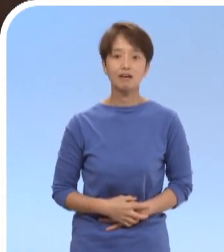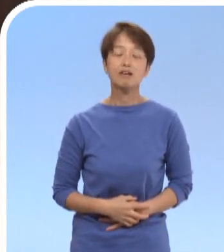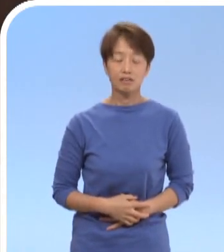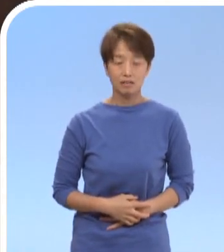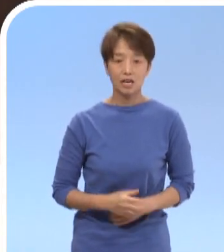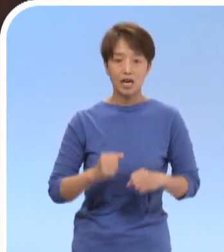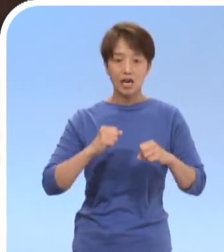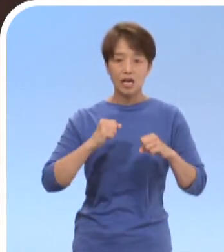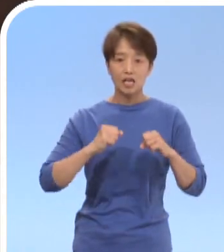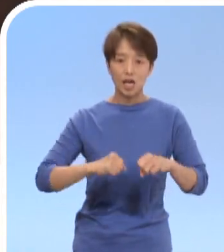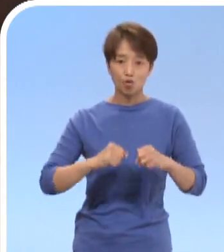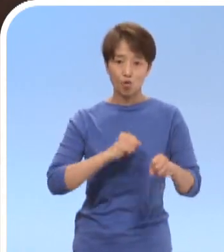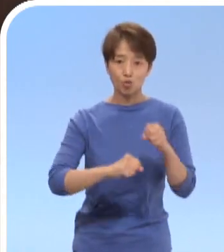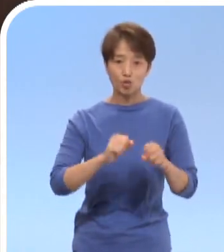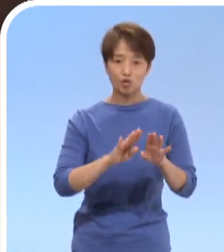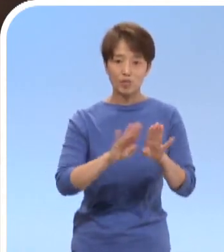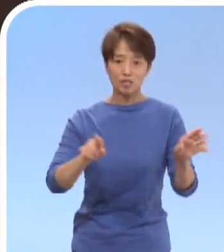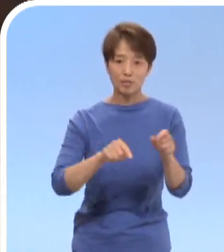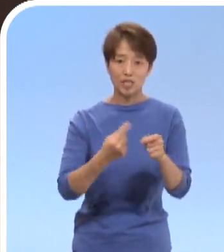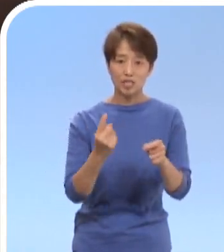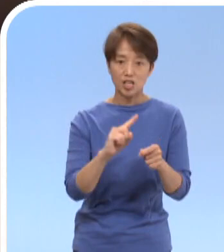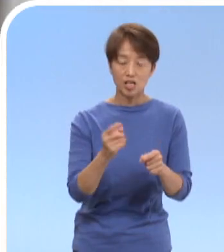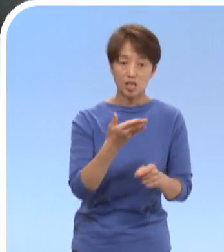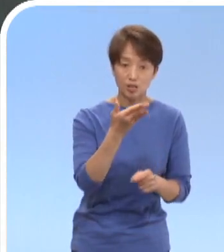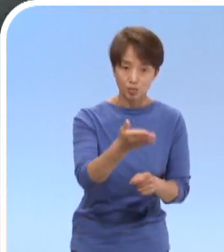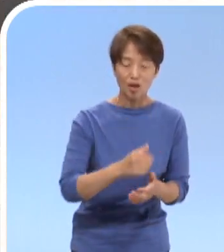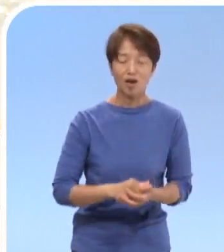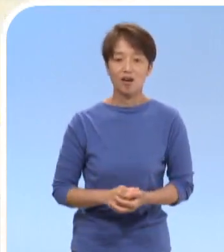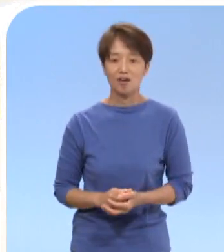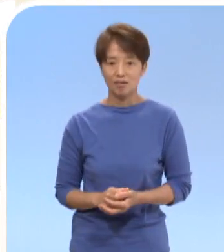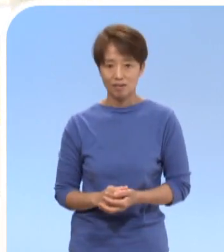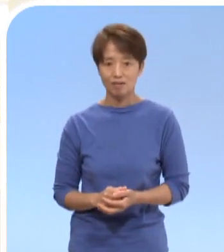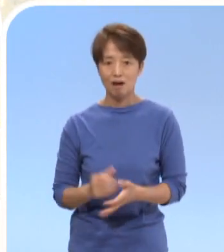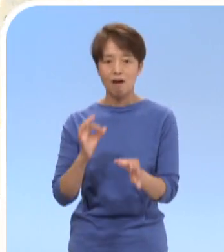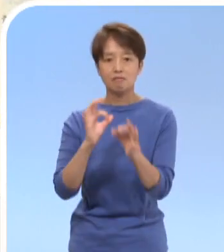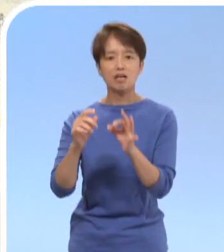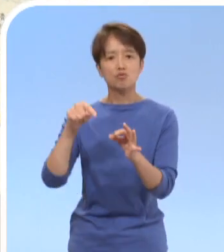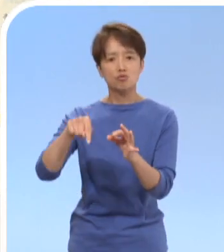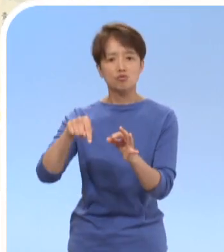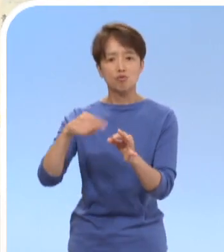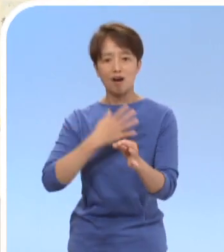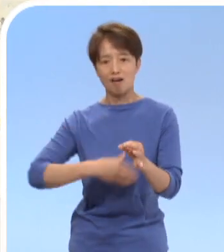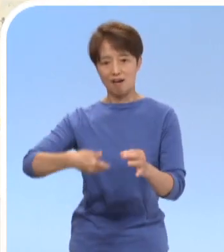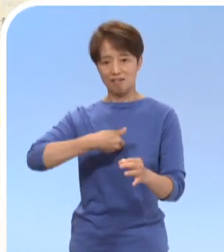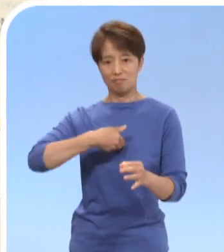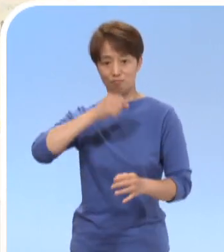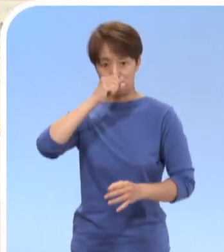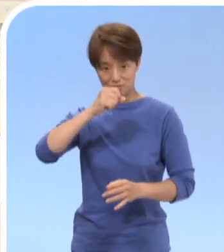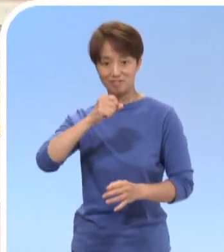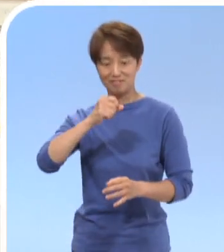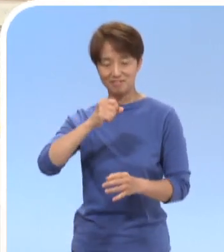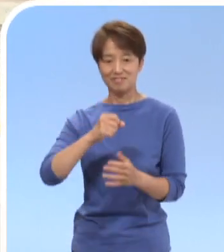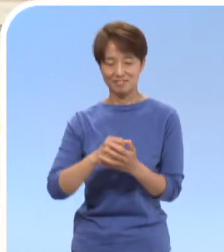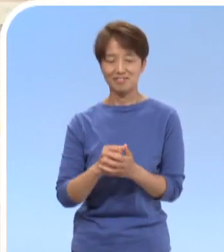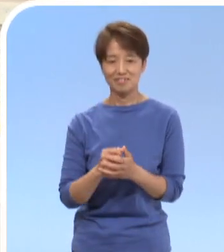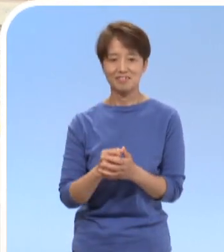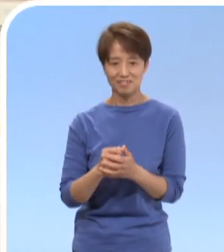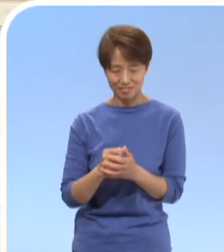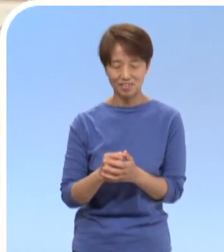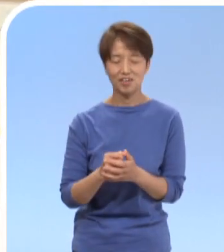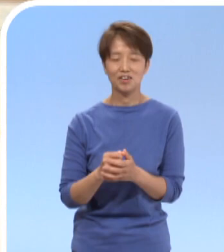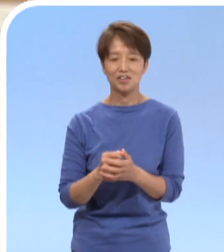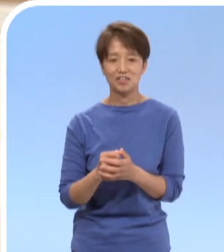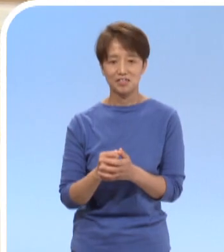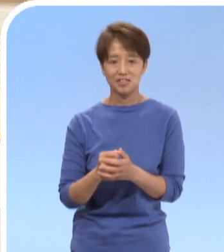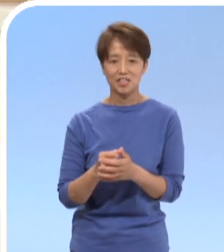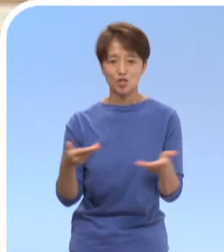社を挙げて健康への取り組みをされようと思ったんですか？ そうですね、ナッツっていうのはやっぱり体にいいって言われてますので、うん、ナッ